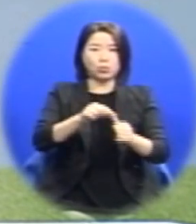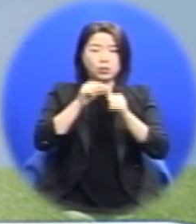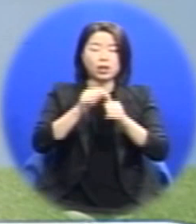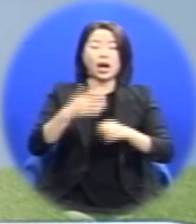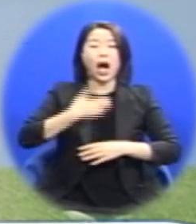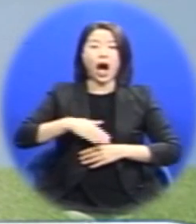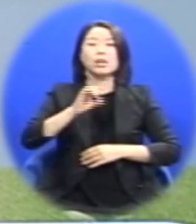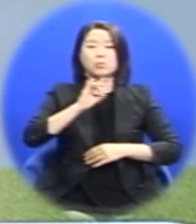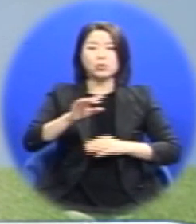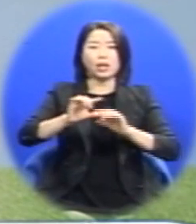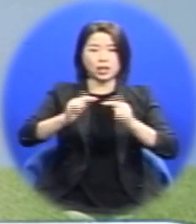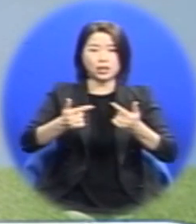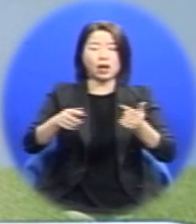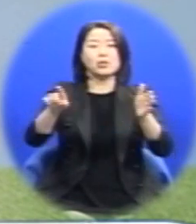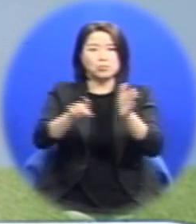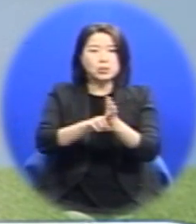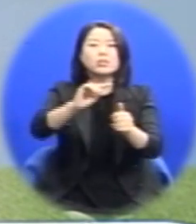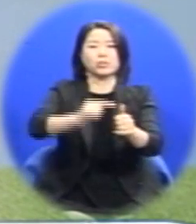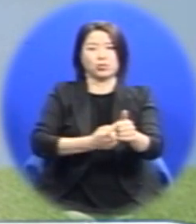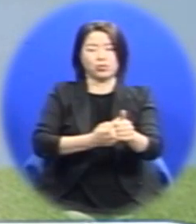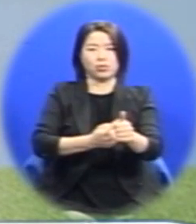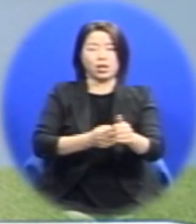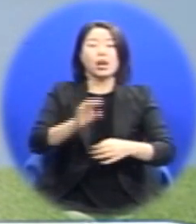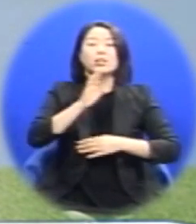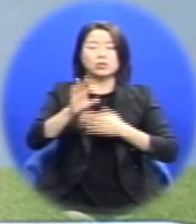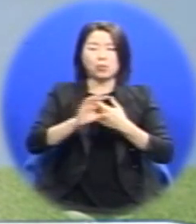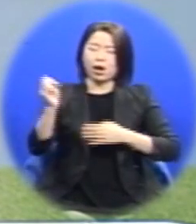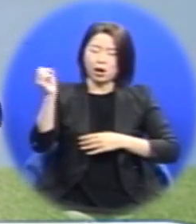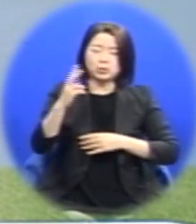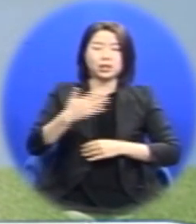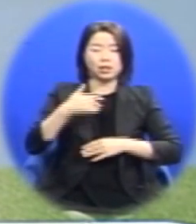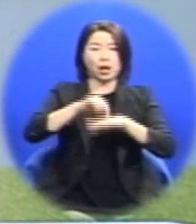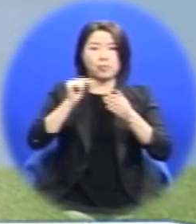것뿐만 아니고 믿어졌어요. 그러면